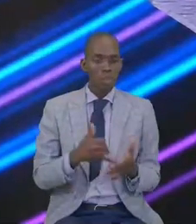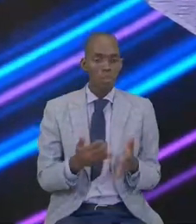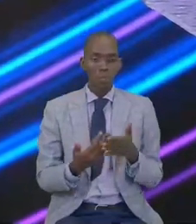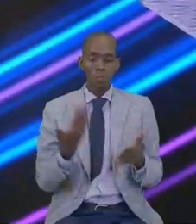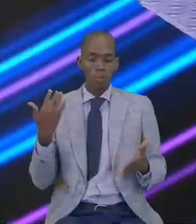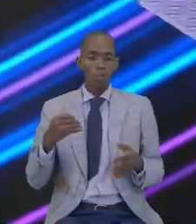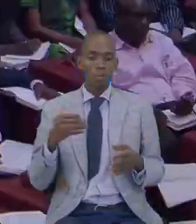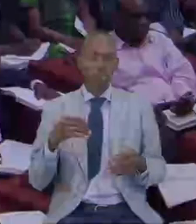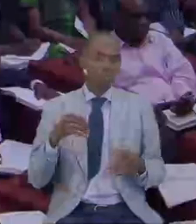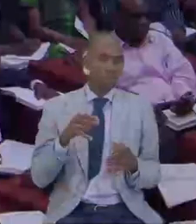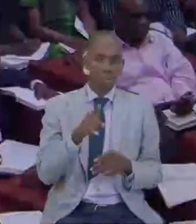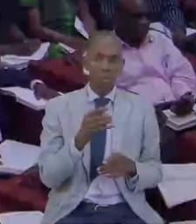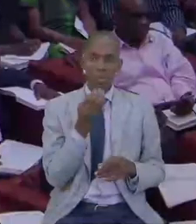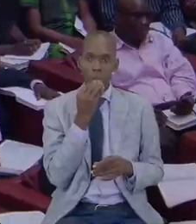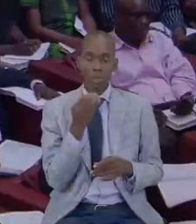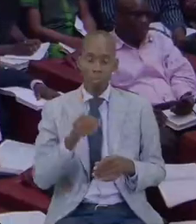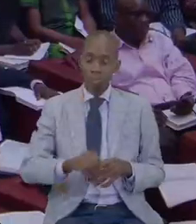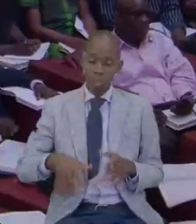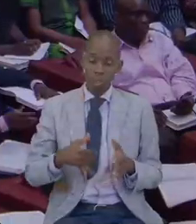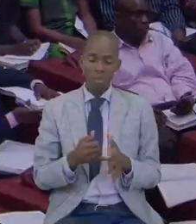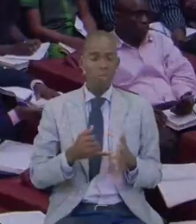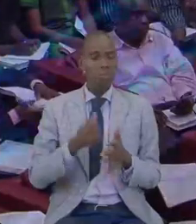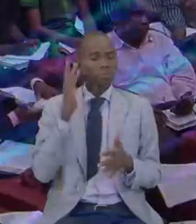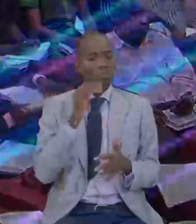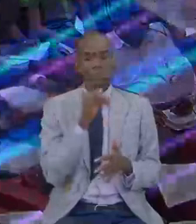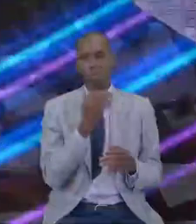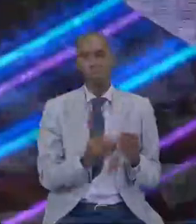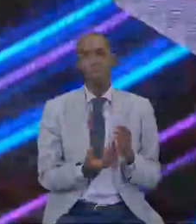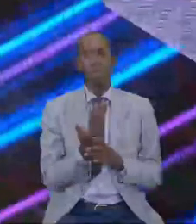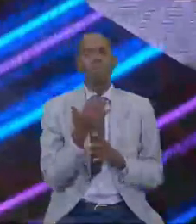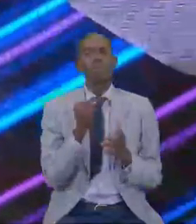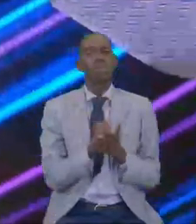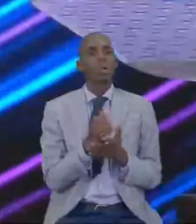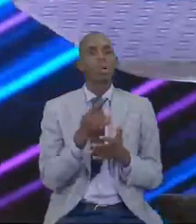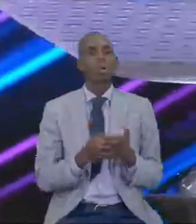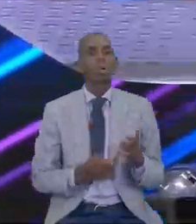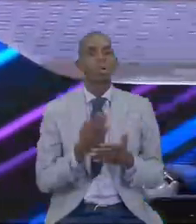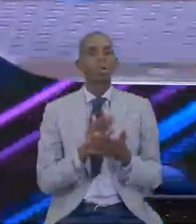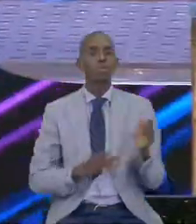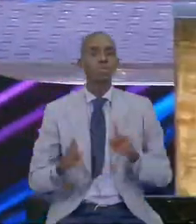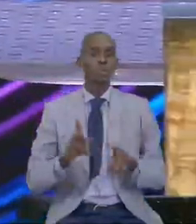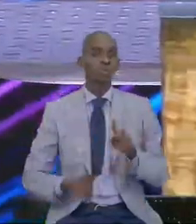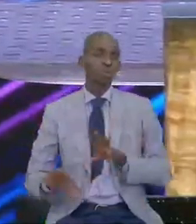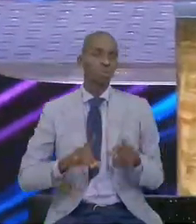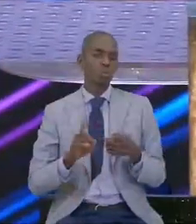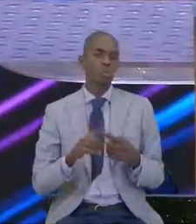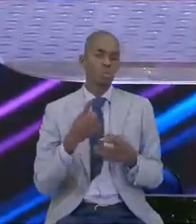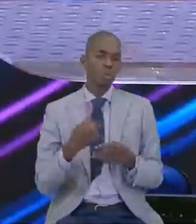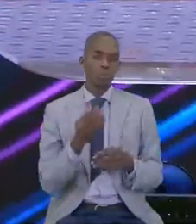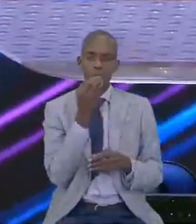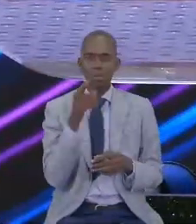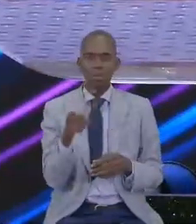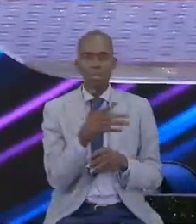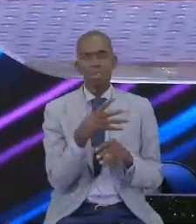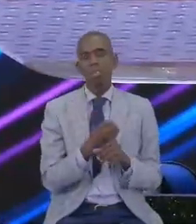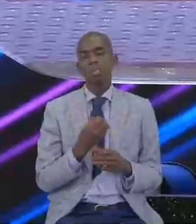pousser? C'est ce que les gens font aux fruits qu'ils prennent. Quand tu bouillis ça, il y